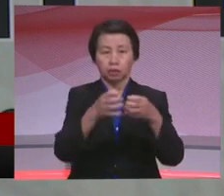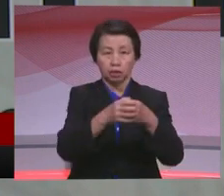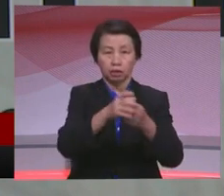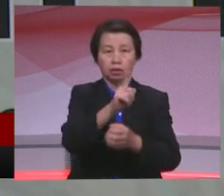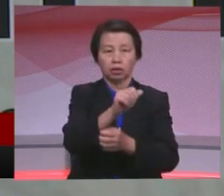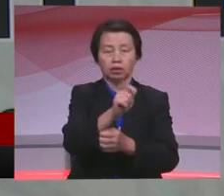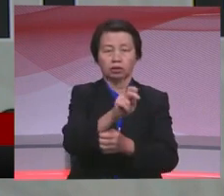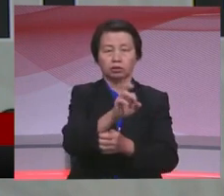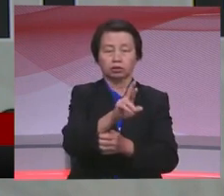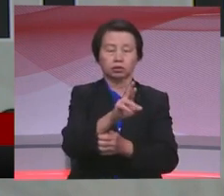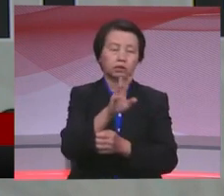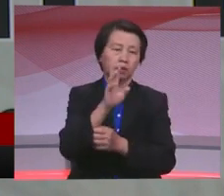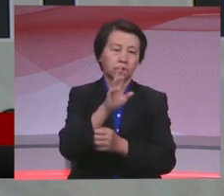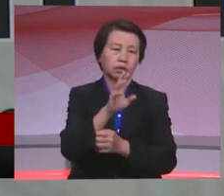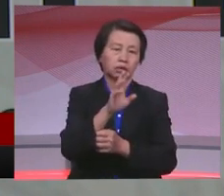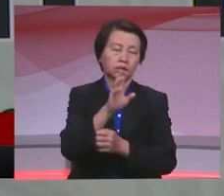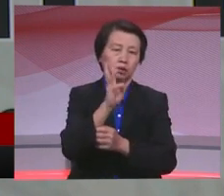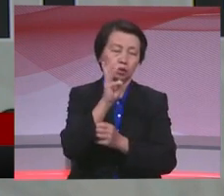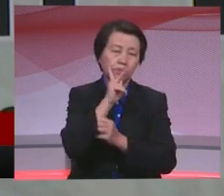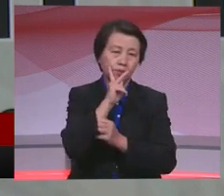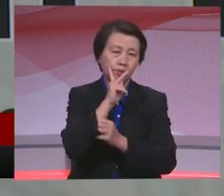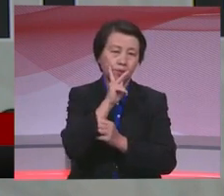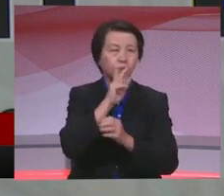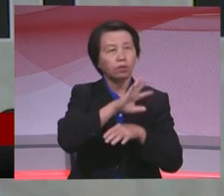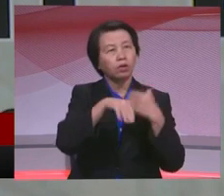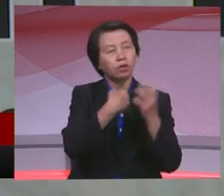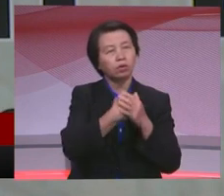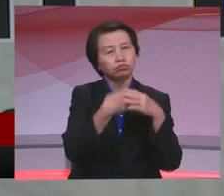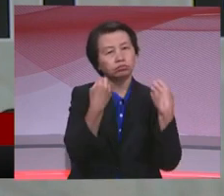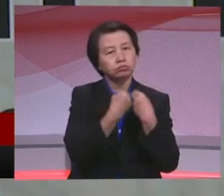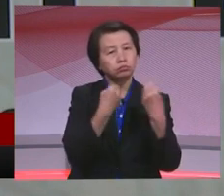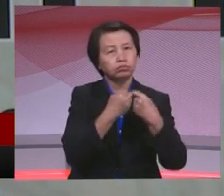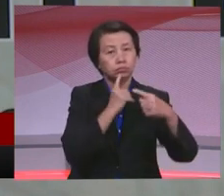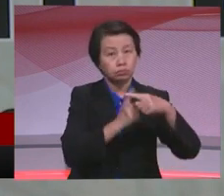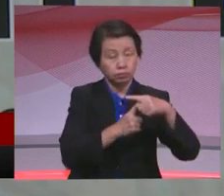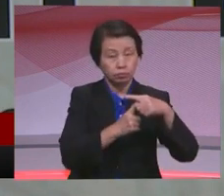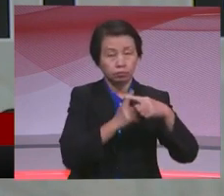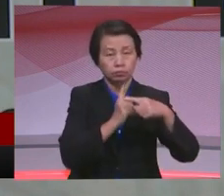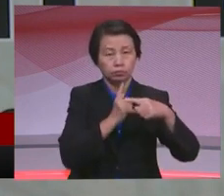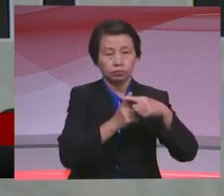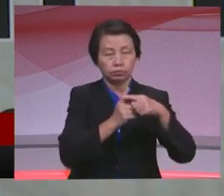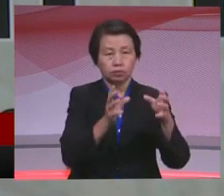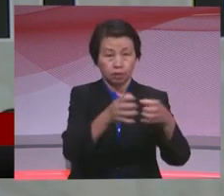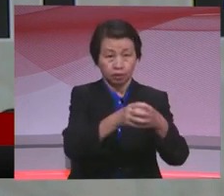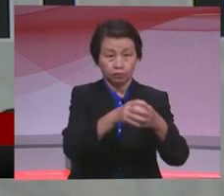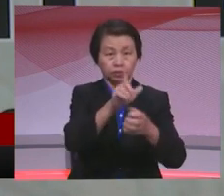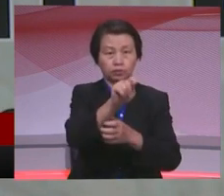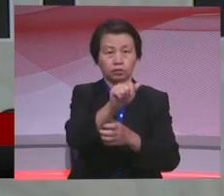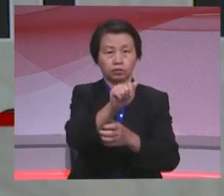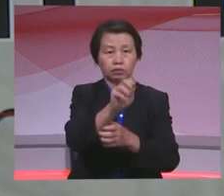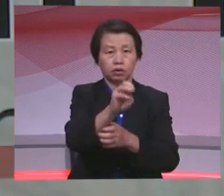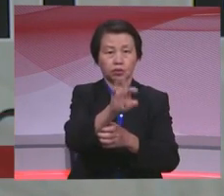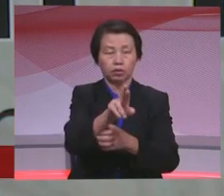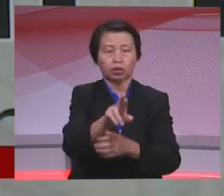Tawar di negeri Kedah. Justru menjadikan jumlah kes dikesan positif COVID-19 dalam kluster ini adalah